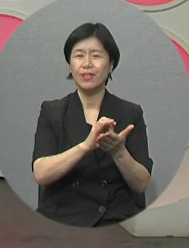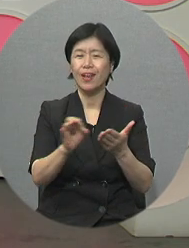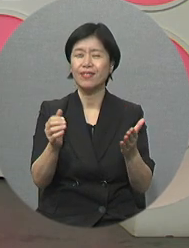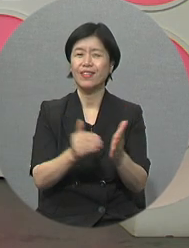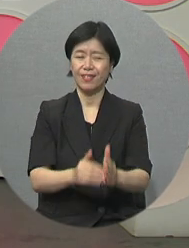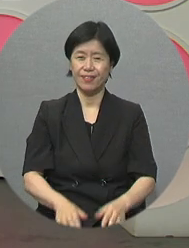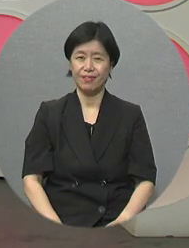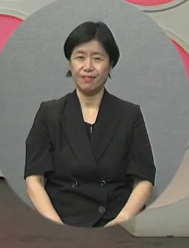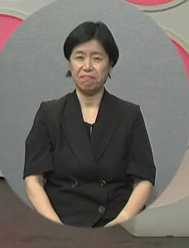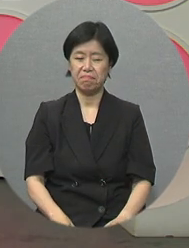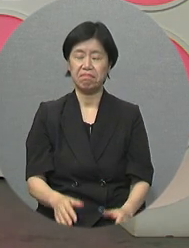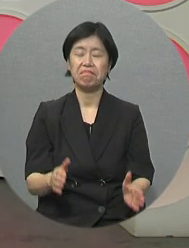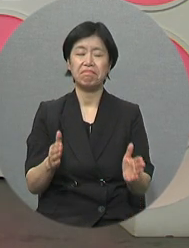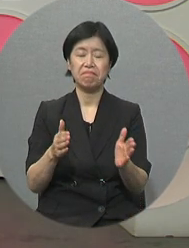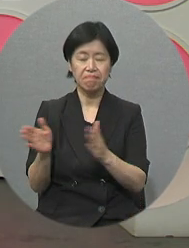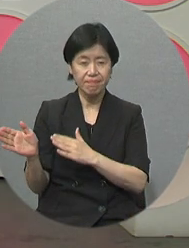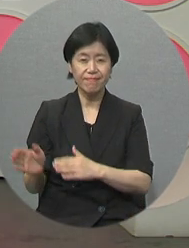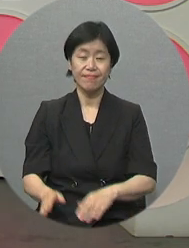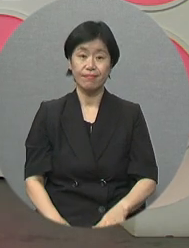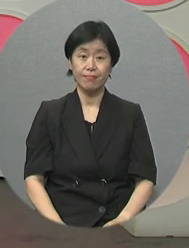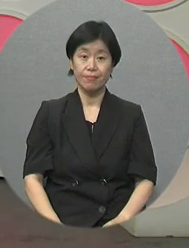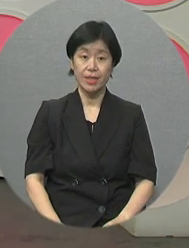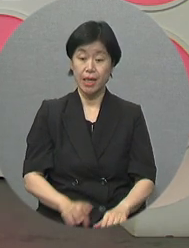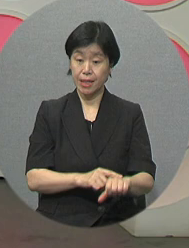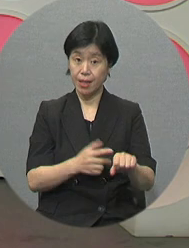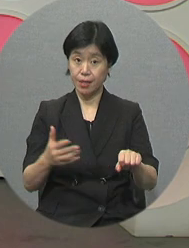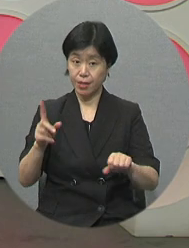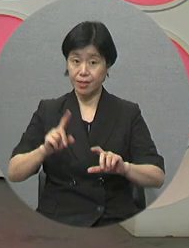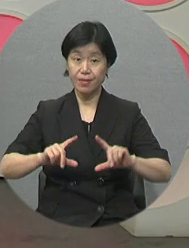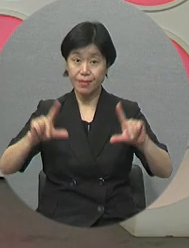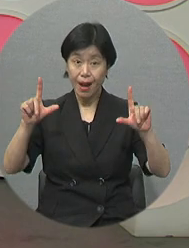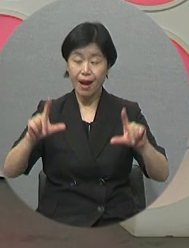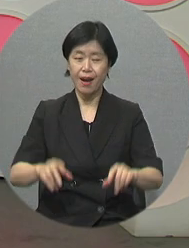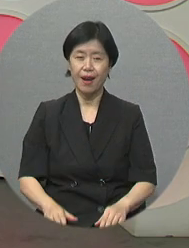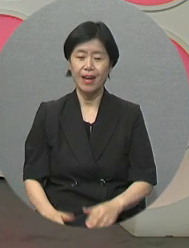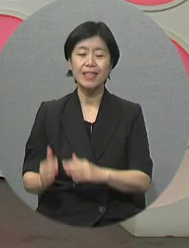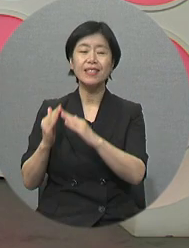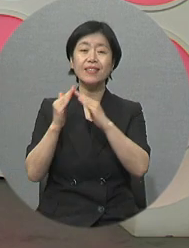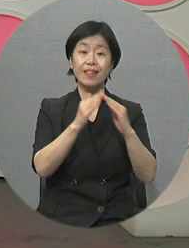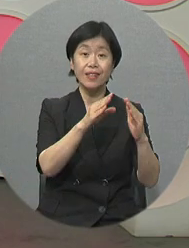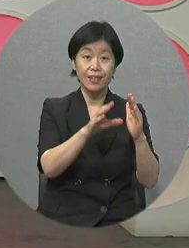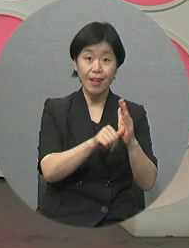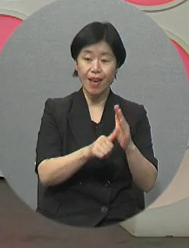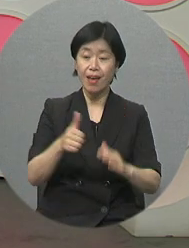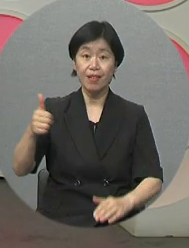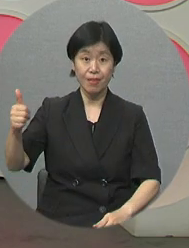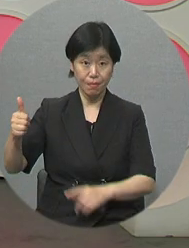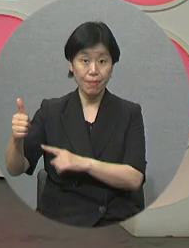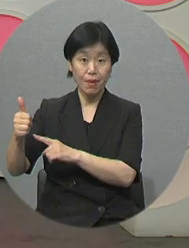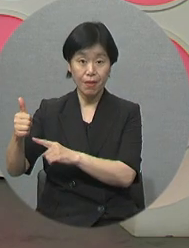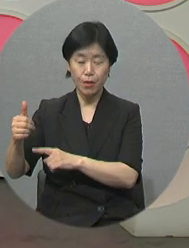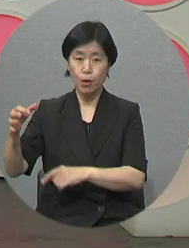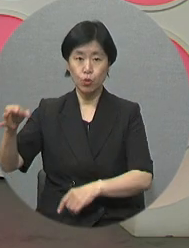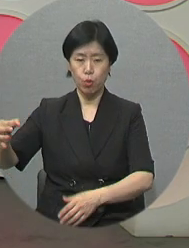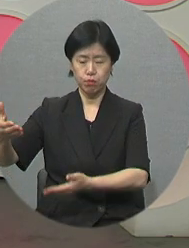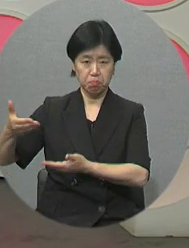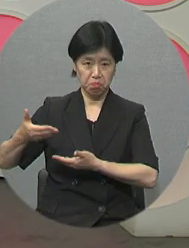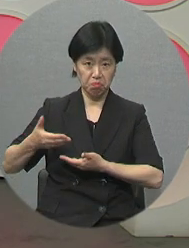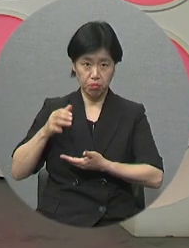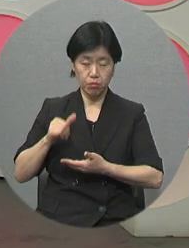날이 왔습니다. 남편이 당신이 계산해 하면서 준